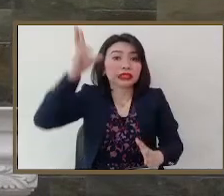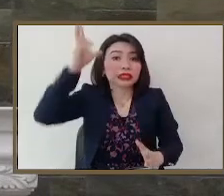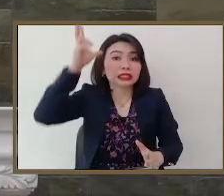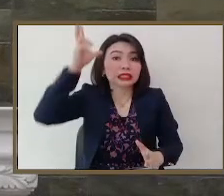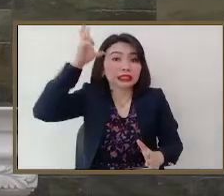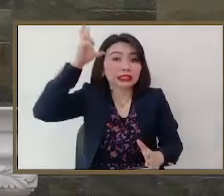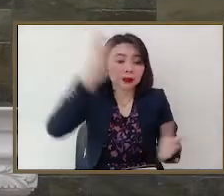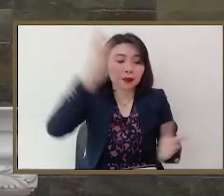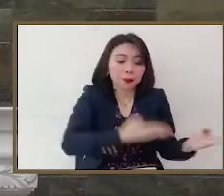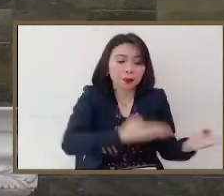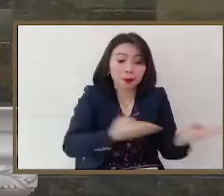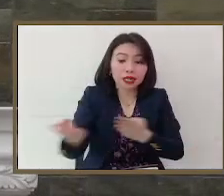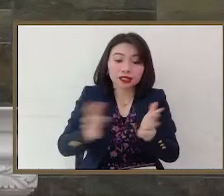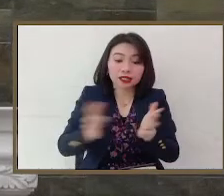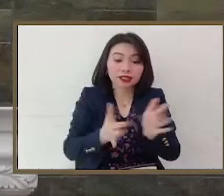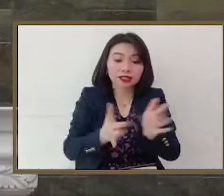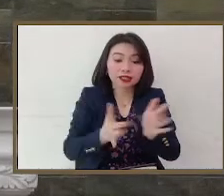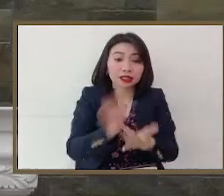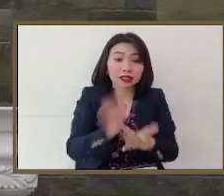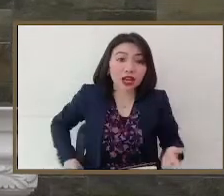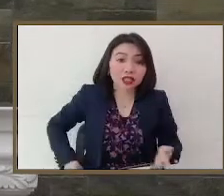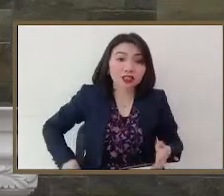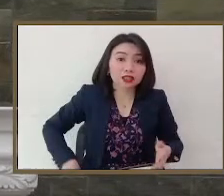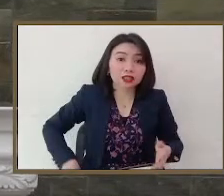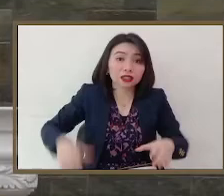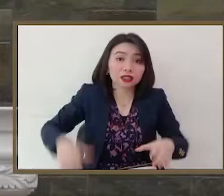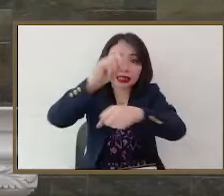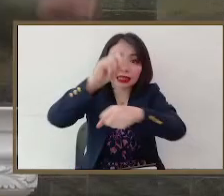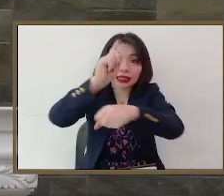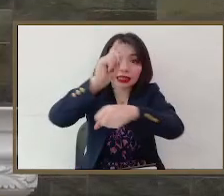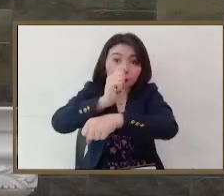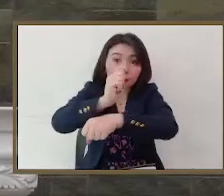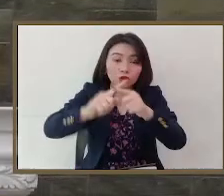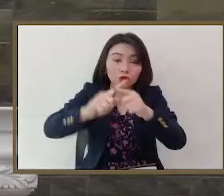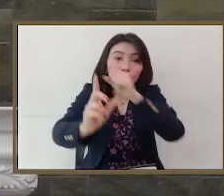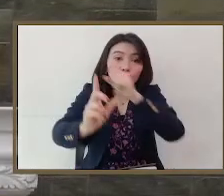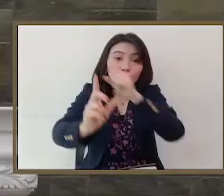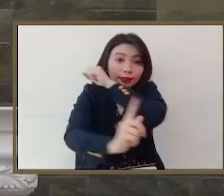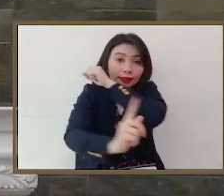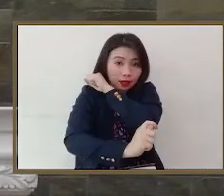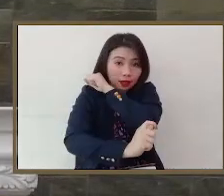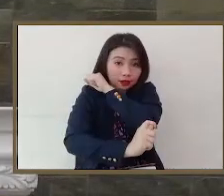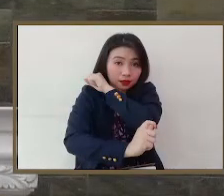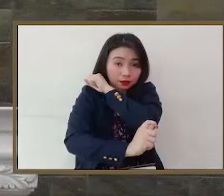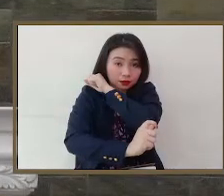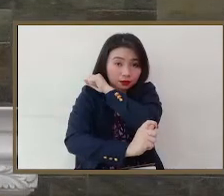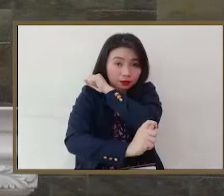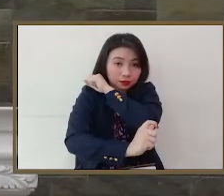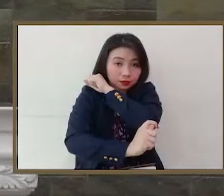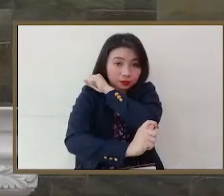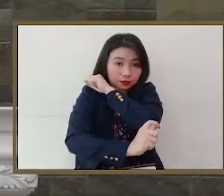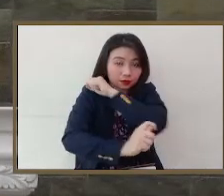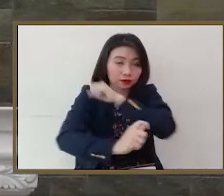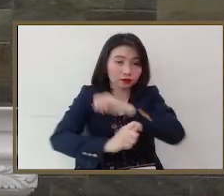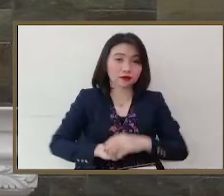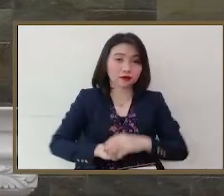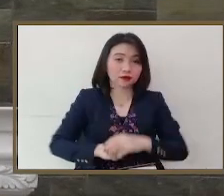siya. Alright? Did you get that? Alright. Here it is.